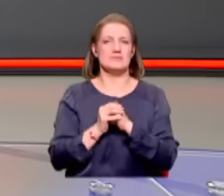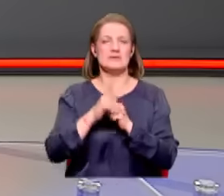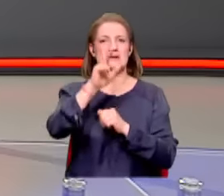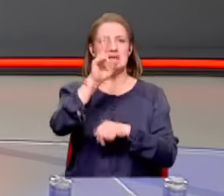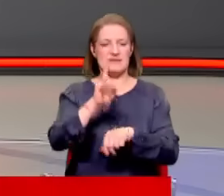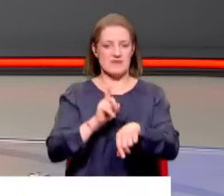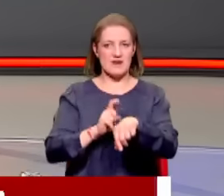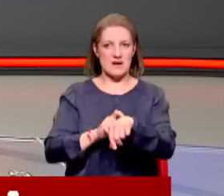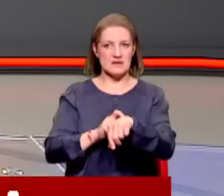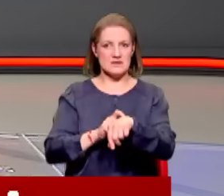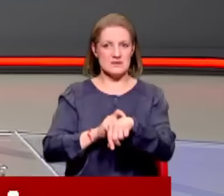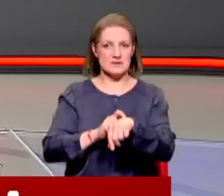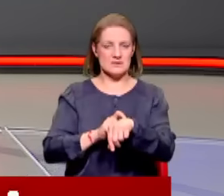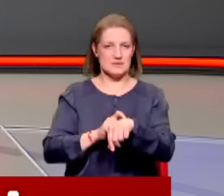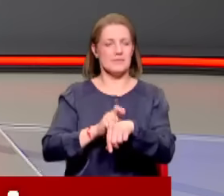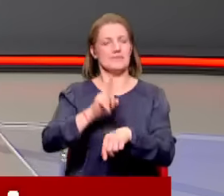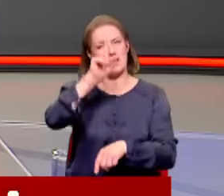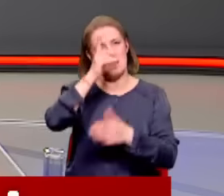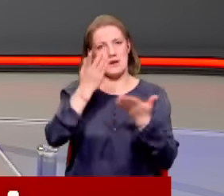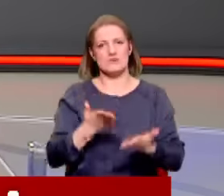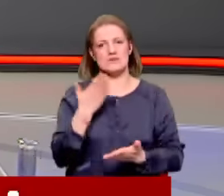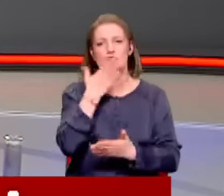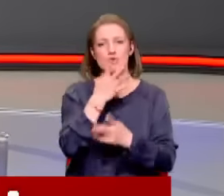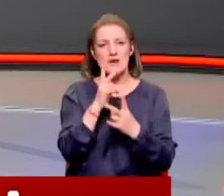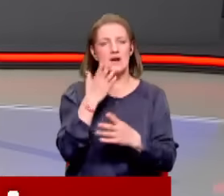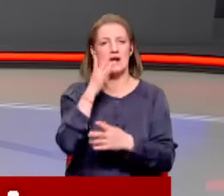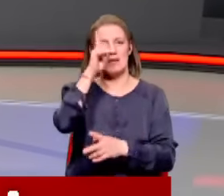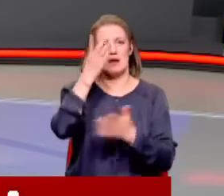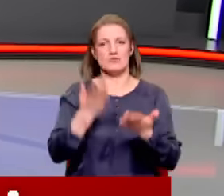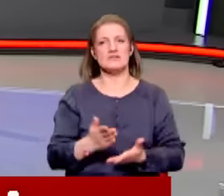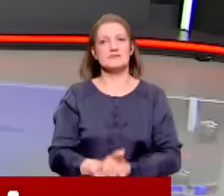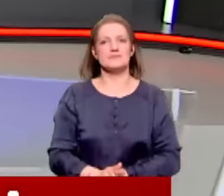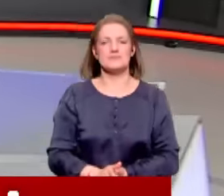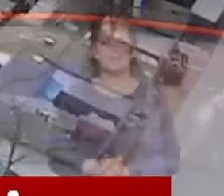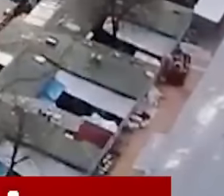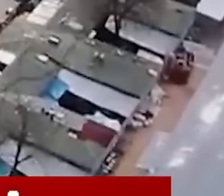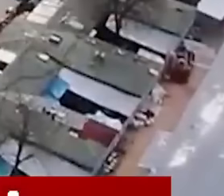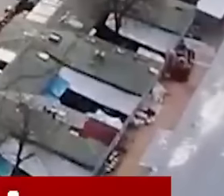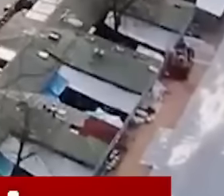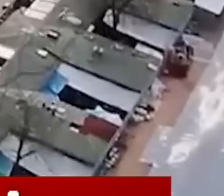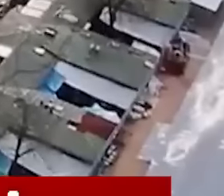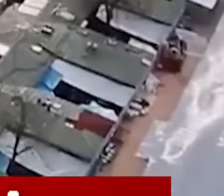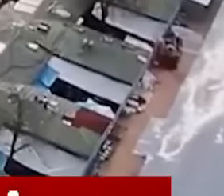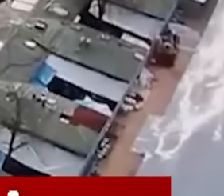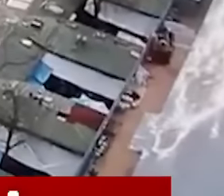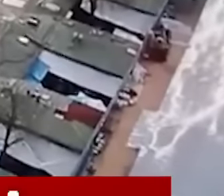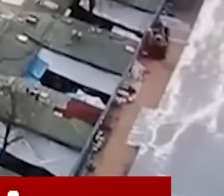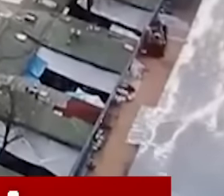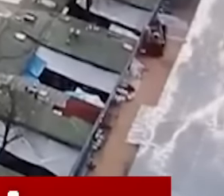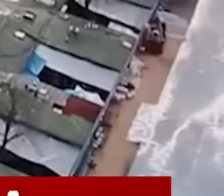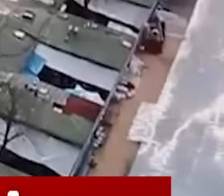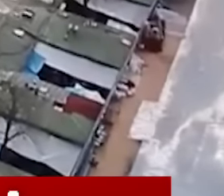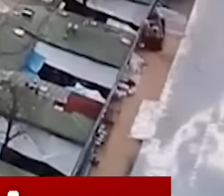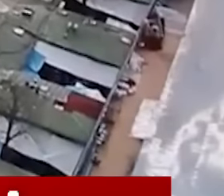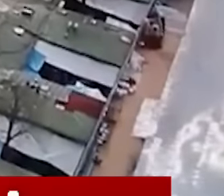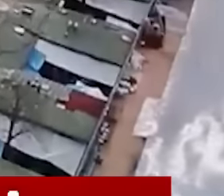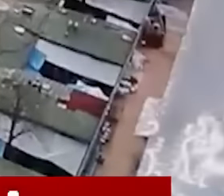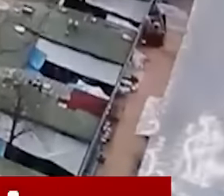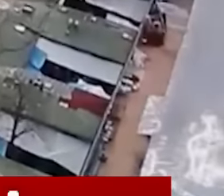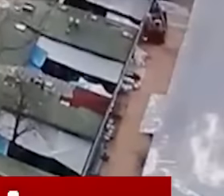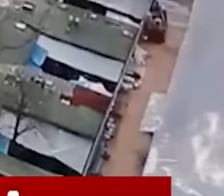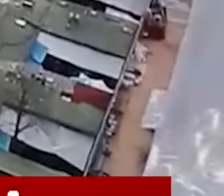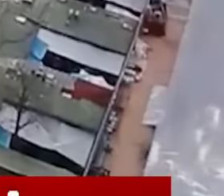İftar vaktim arkadaşlar. Allah kabul etsin efendim. Allahu Ekber, Allahu Ekber.